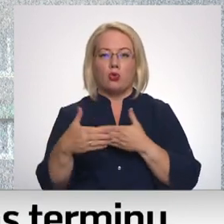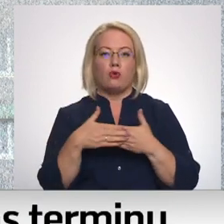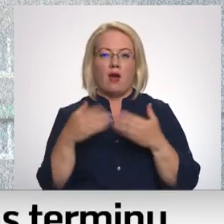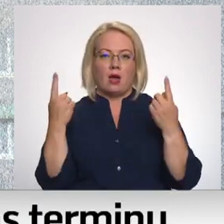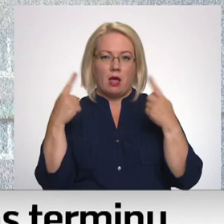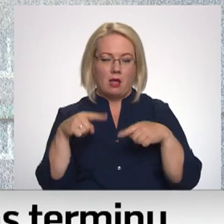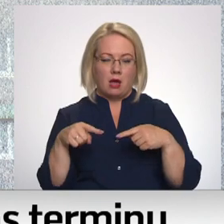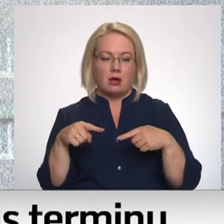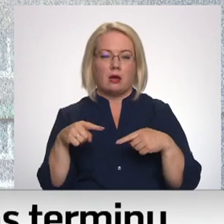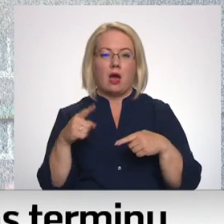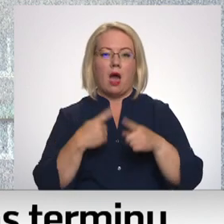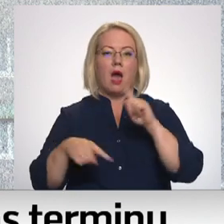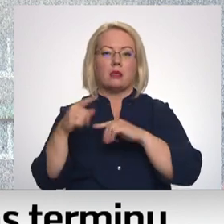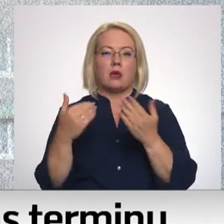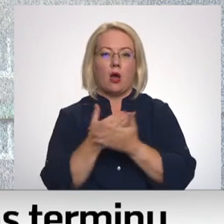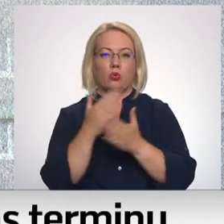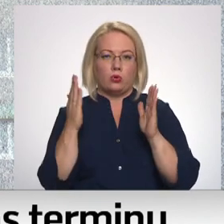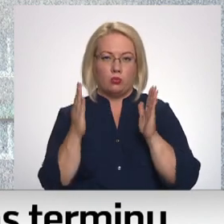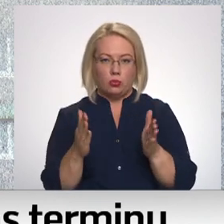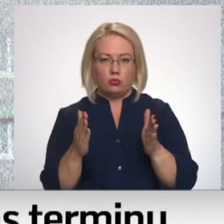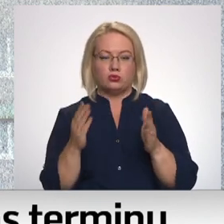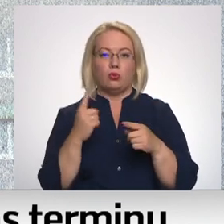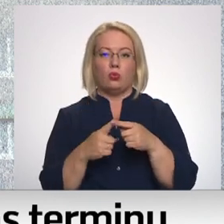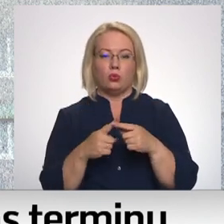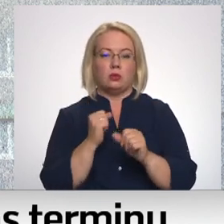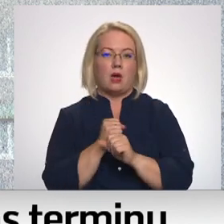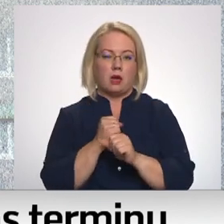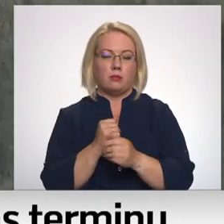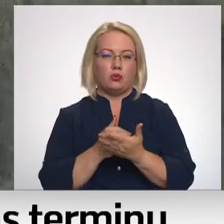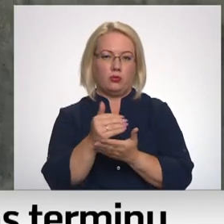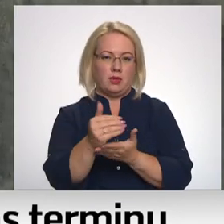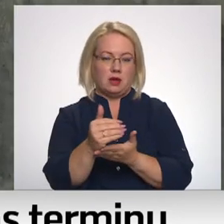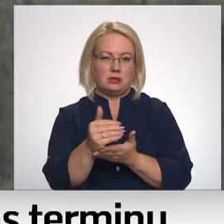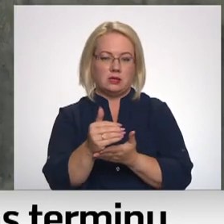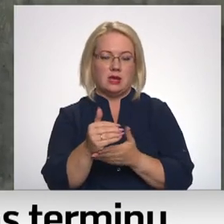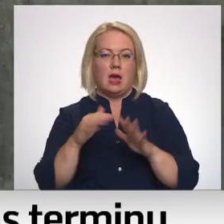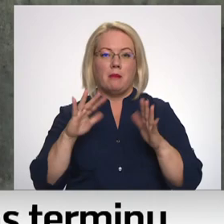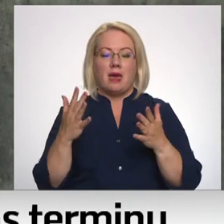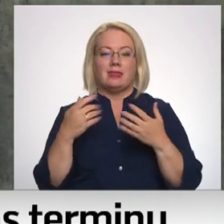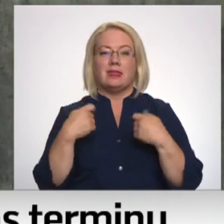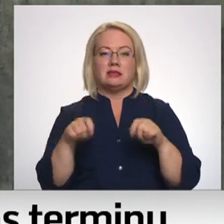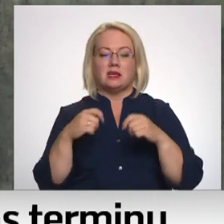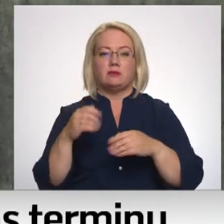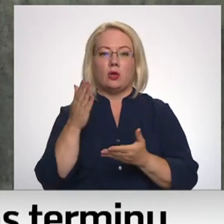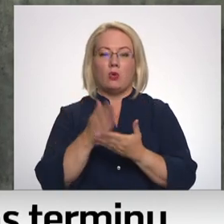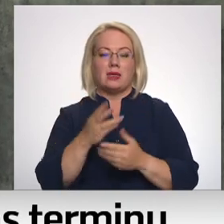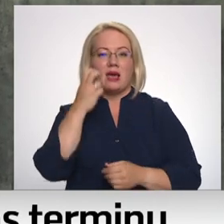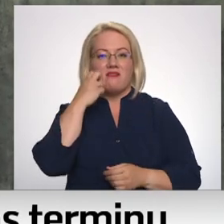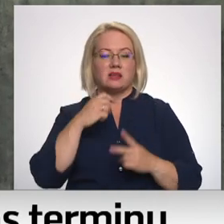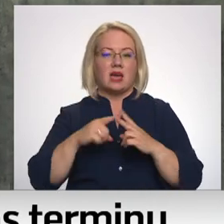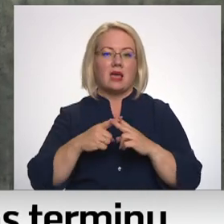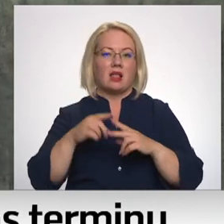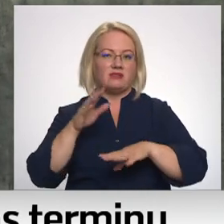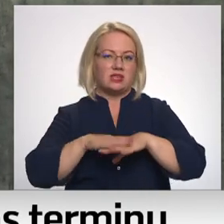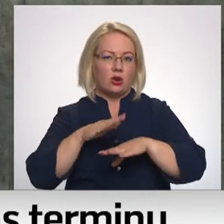laikā tiks atjaunota un darbi turpinās. Tikmēr tirdzniecība notiek vecajā Jelgavas tirgū,